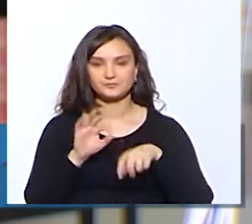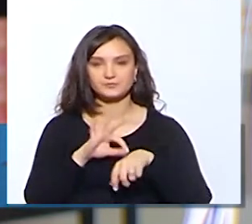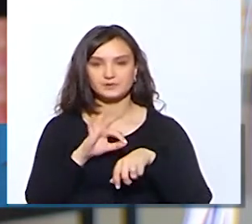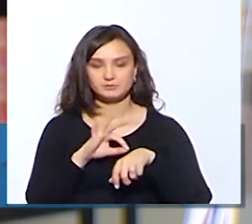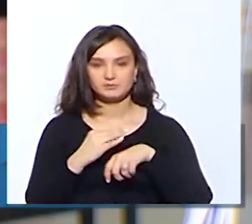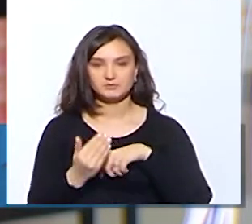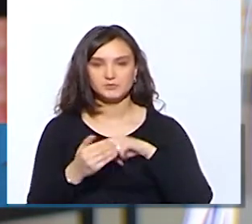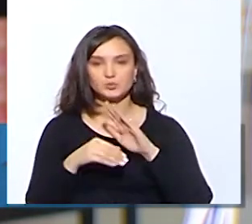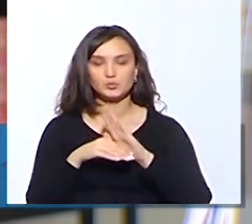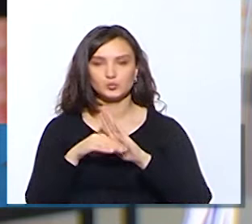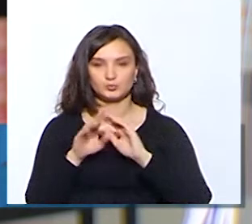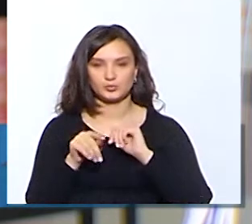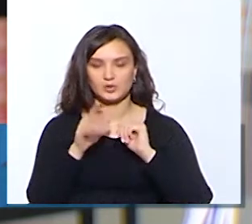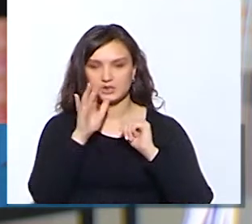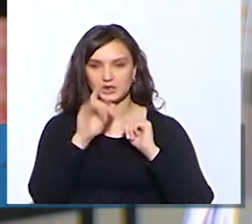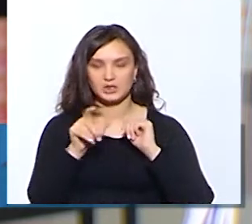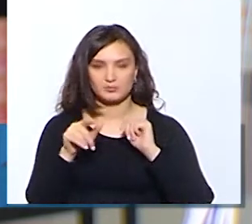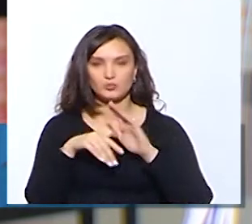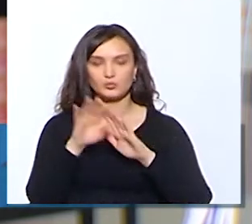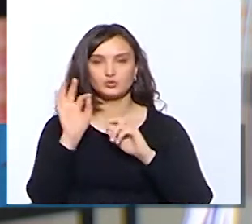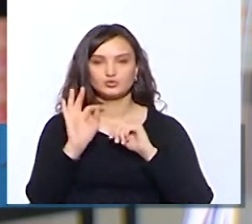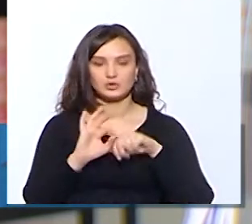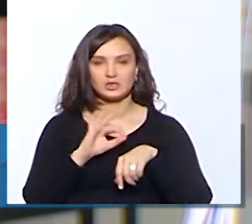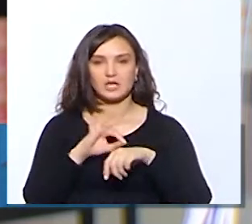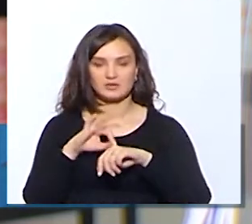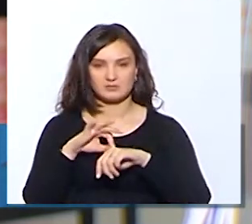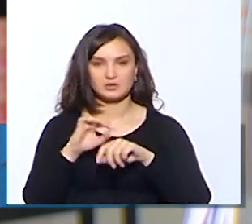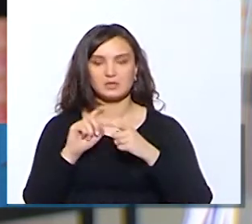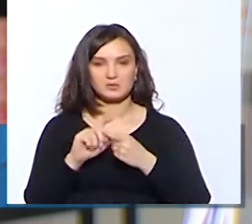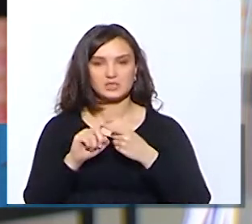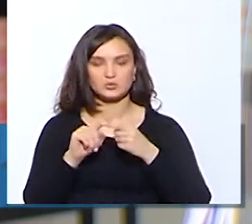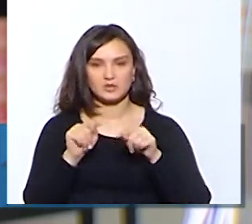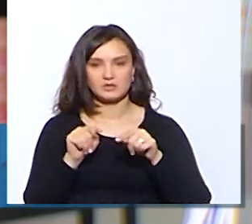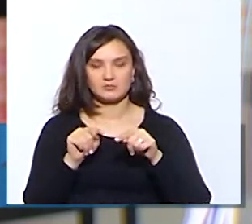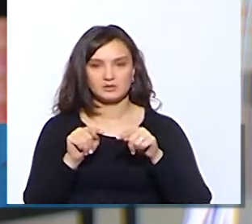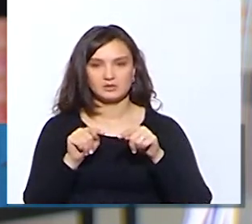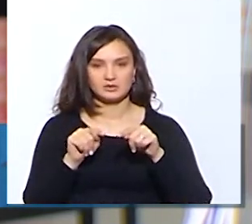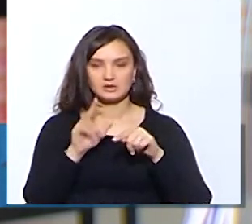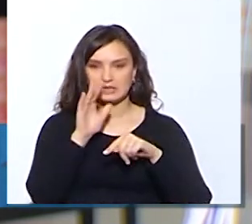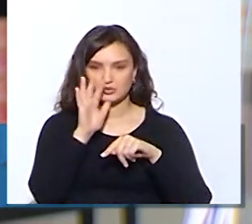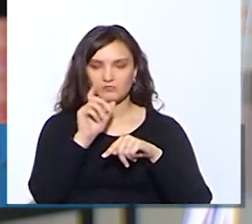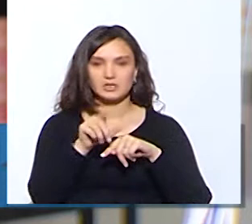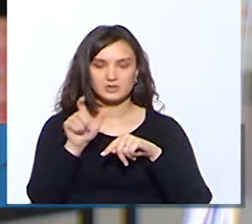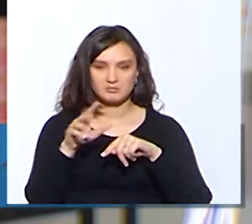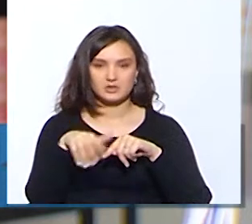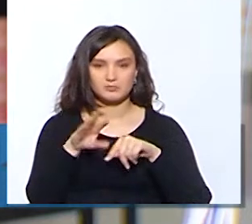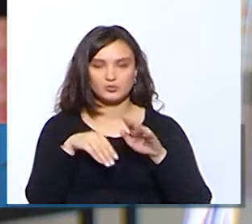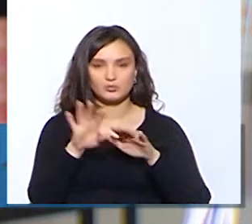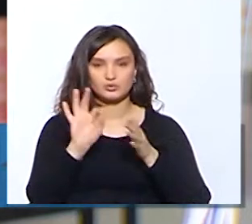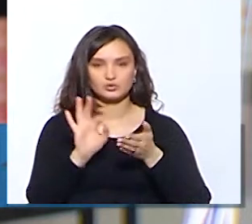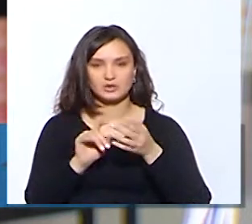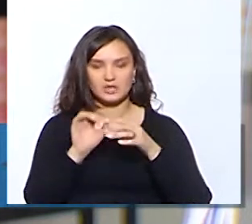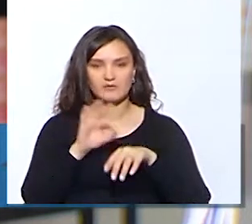მიმართ უფრო არის, ანუ ასაკიანი ადამიანები უფრო ხშირად დაავადებიან ინფექციური დაავადებებით. ასაკოვანი ადამიანები უფრო